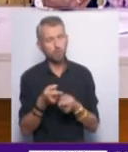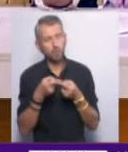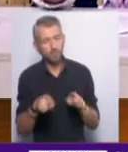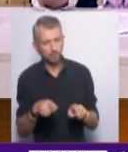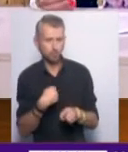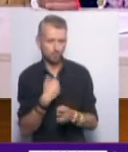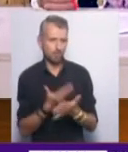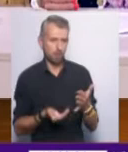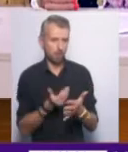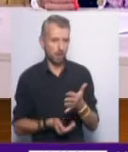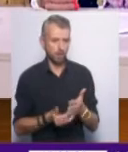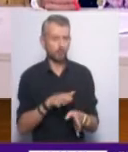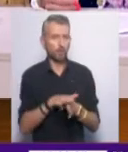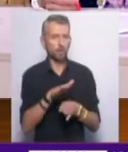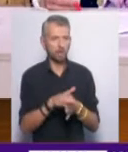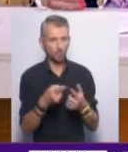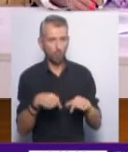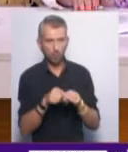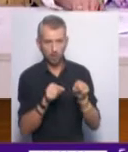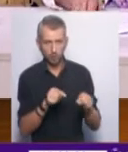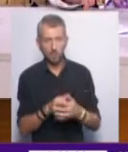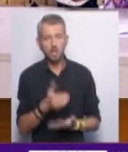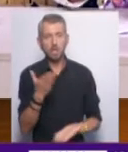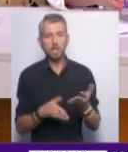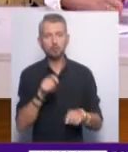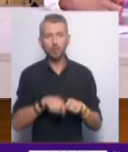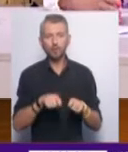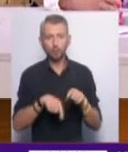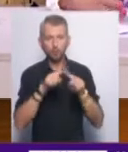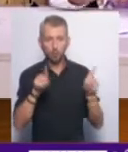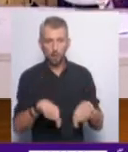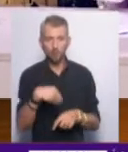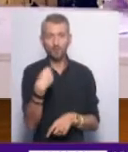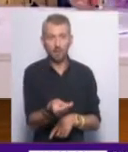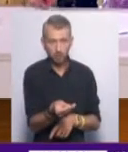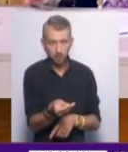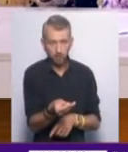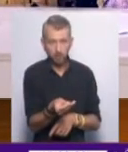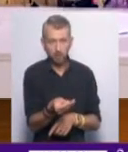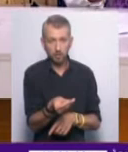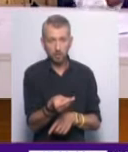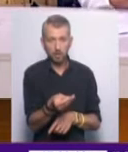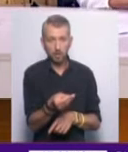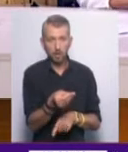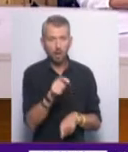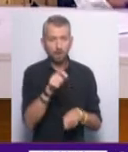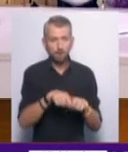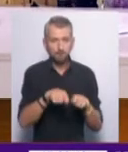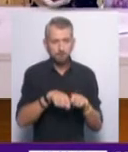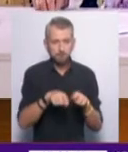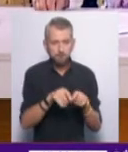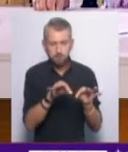би порадила виконавчому органу. Якщо контрольну карточку видають, поміряйте ці метри